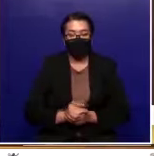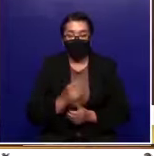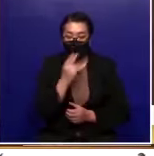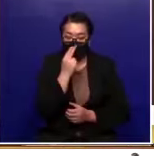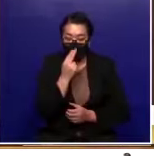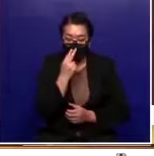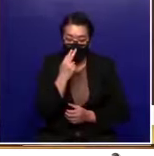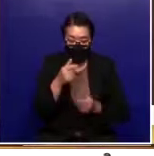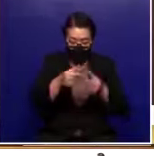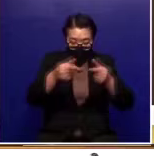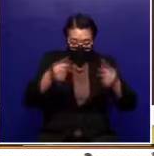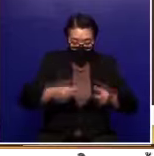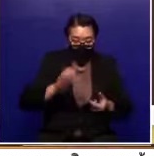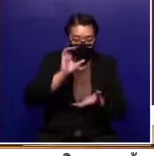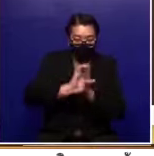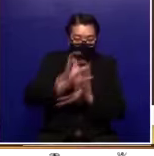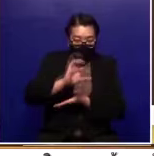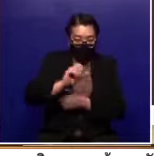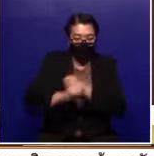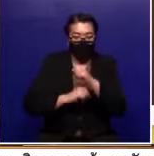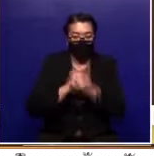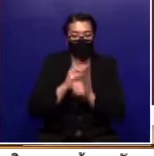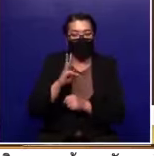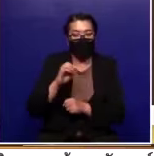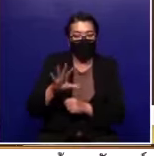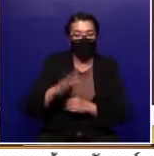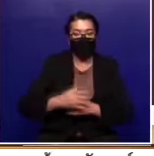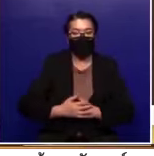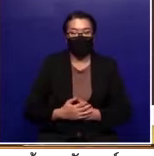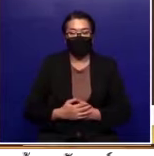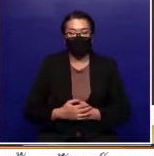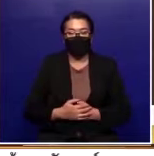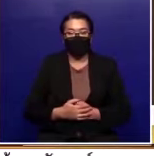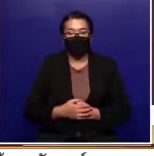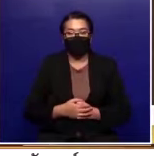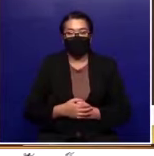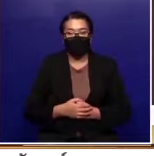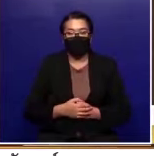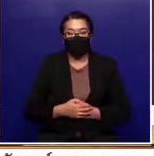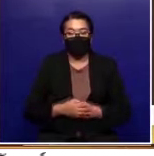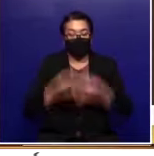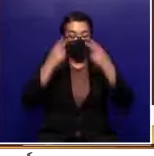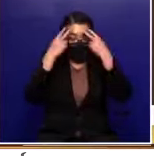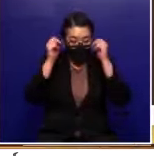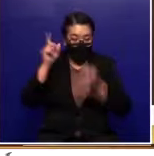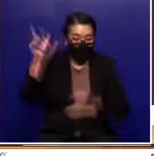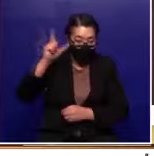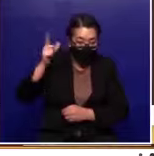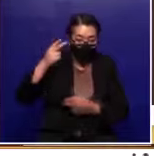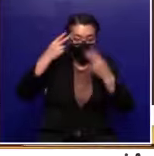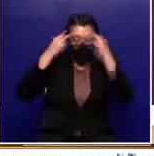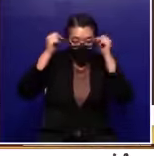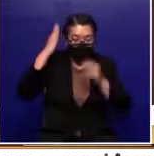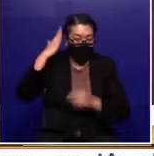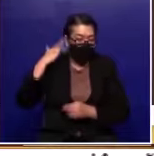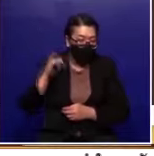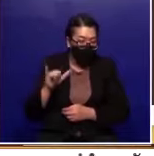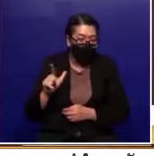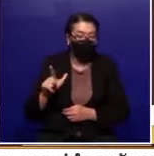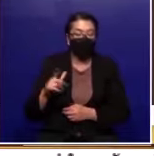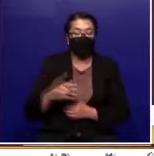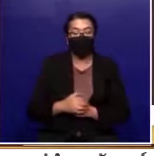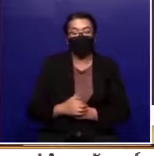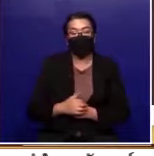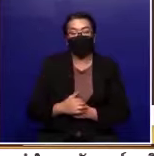เล่มของงบประมาณ65ท่านไปตัดหรือเป็นเพราะอะไรครับท่านนายกทักษิณท่านนายกยิ่งลักษณ์ทำไว้ดีอะไรที่เป็นทักษิณอะไรที่เป็นยิ่ง